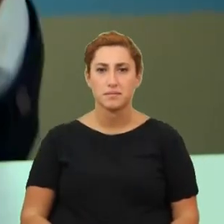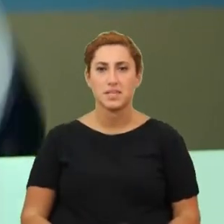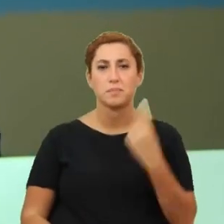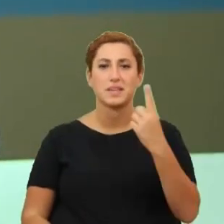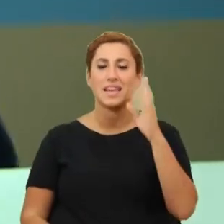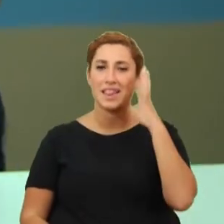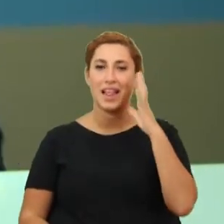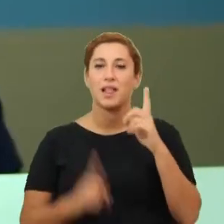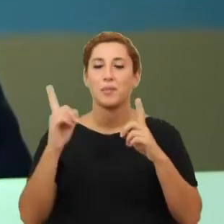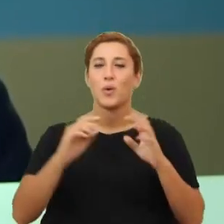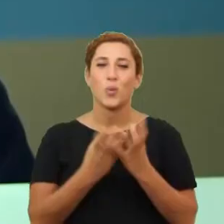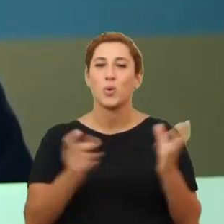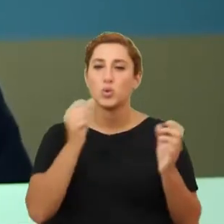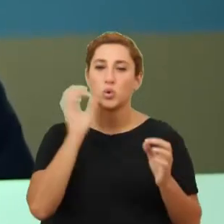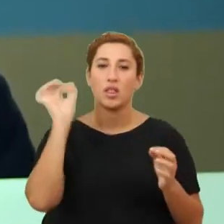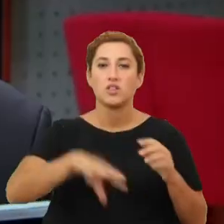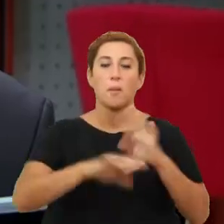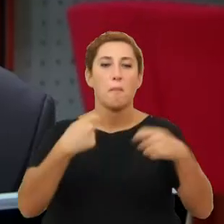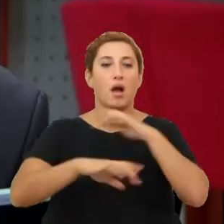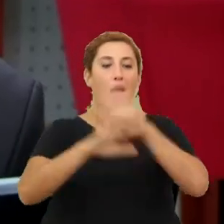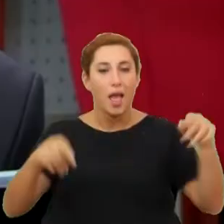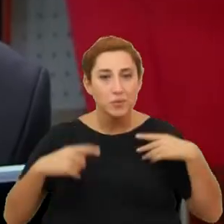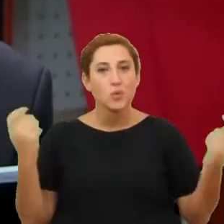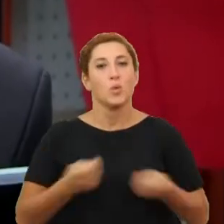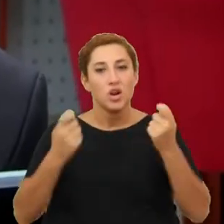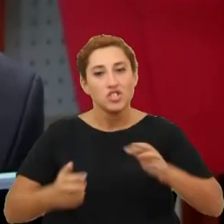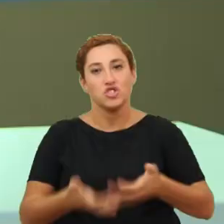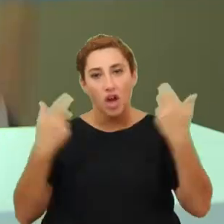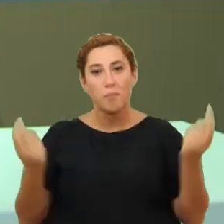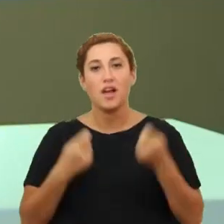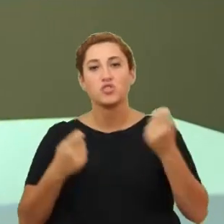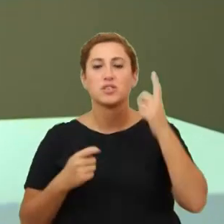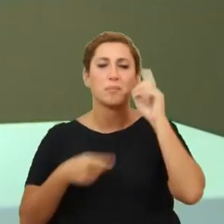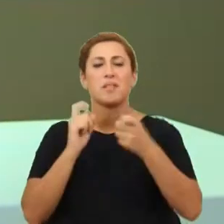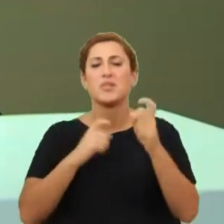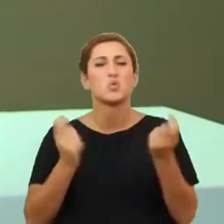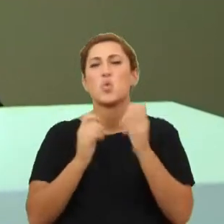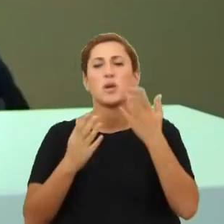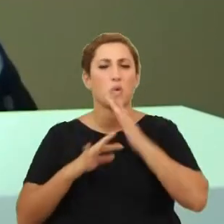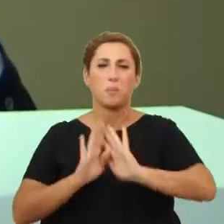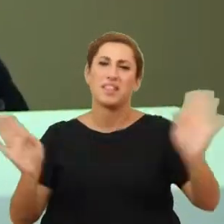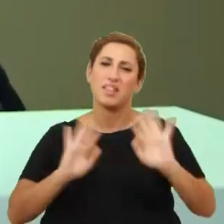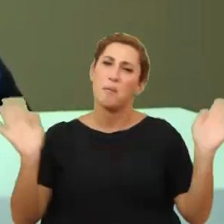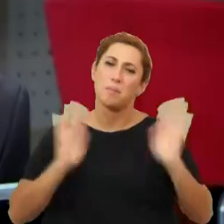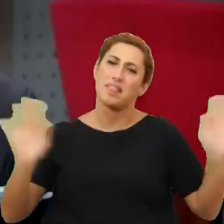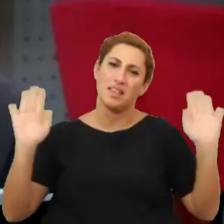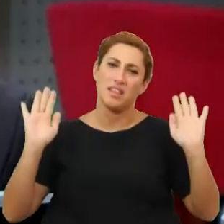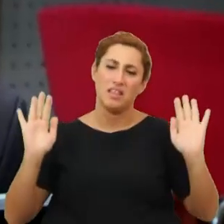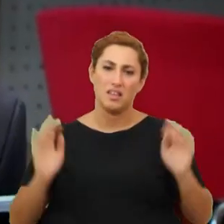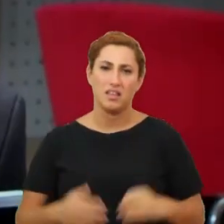Bir deli kuyuya bir taş attı, bütün banka personeli çıkarmaya çalışıyor. Bilmeceyle, milmeceyle uğraşmak yok. Bitti, tamam.